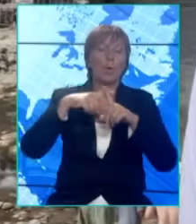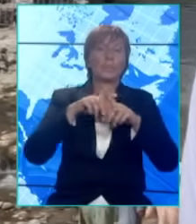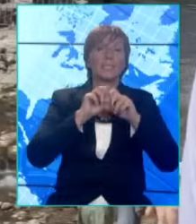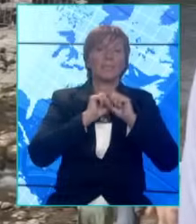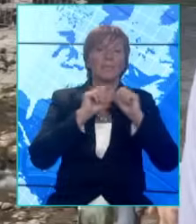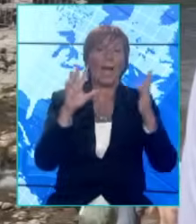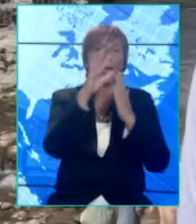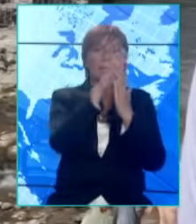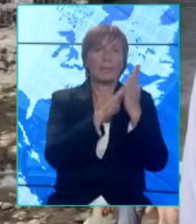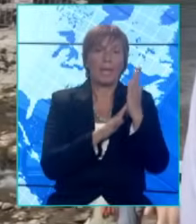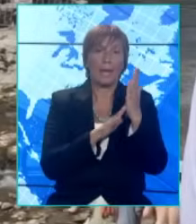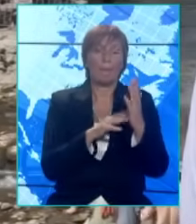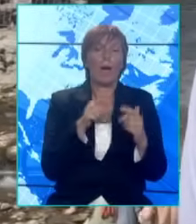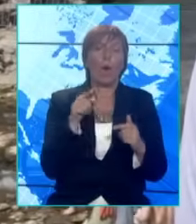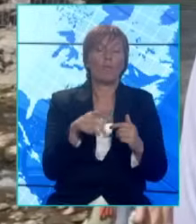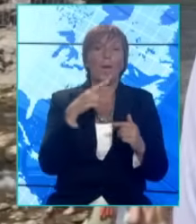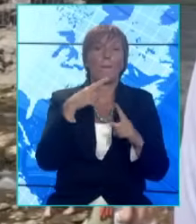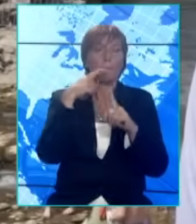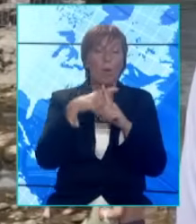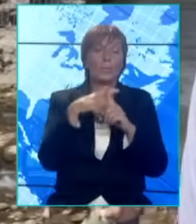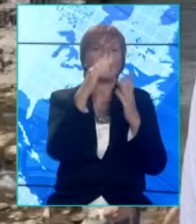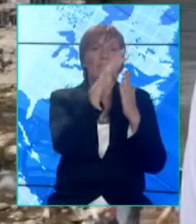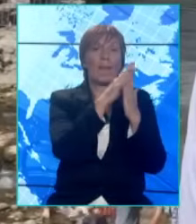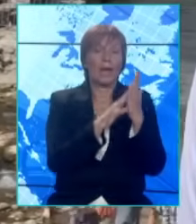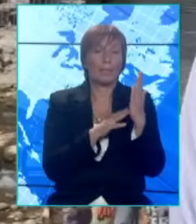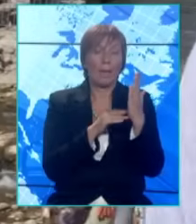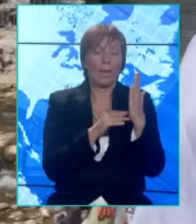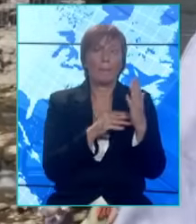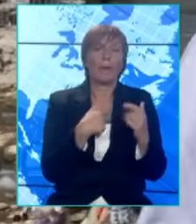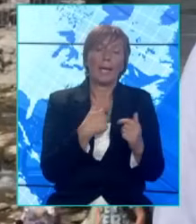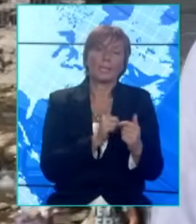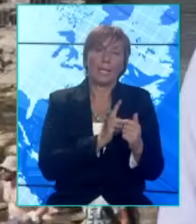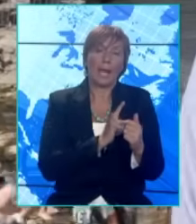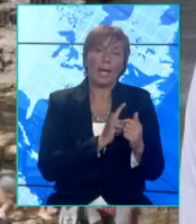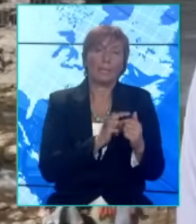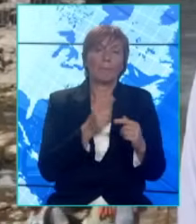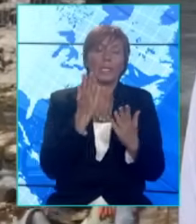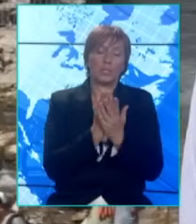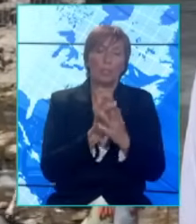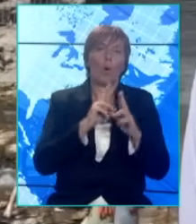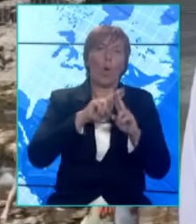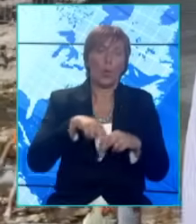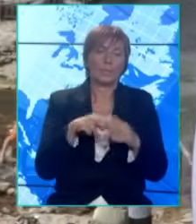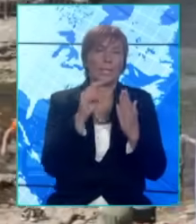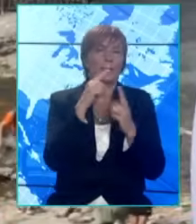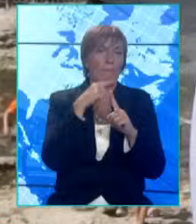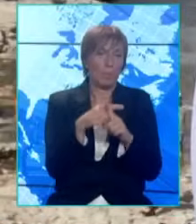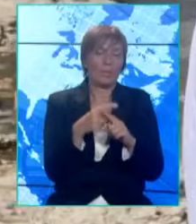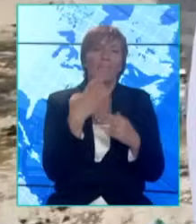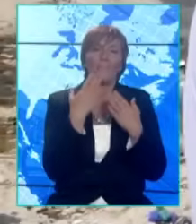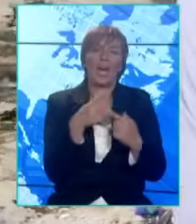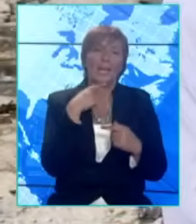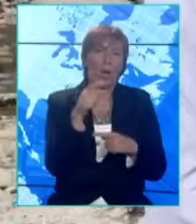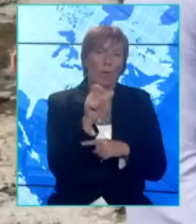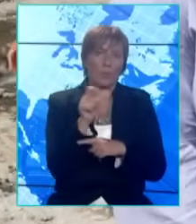i to je posebno, treba istaći, ovo je pozitivna tema i nadam se da će mi još dugo i dugo ostati samo pozitivni. Hvala vam na ovim